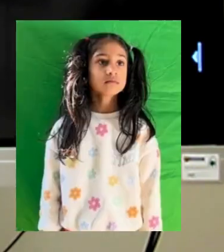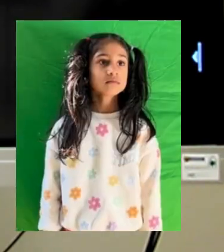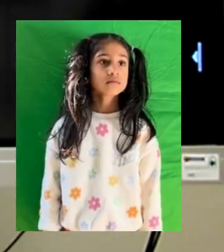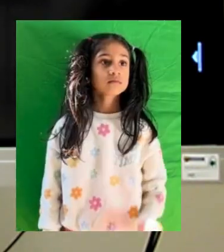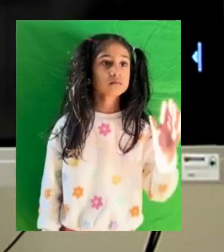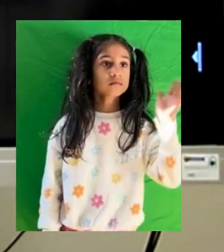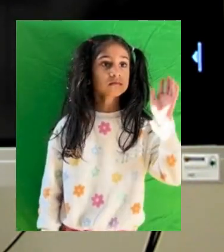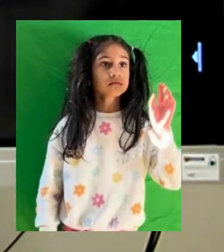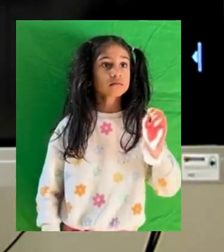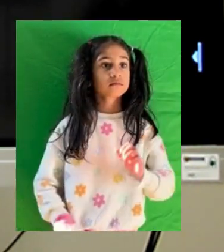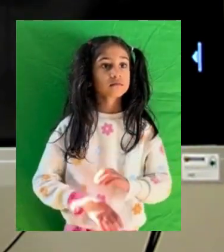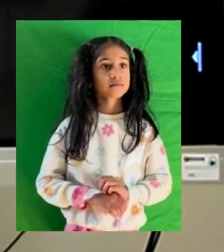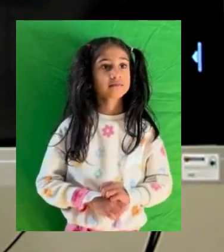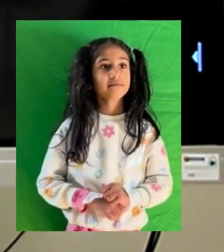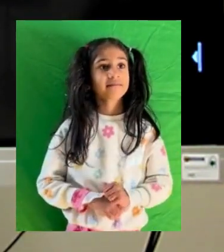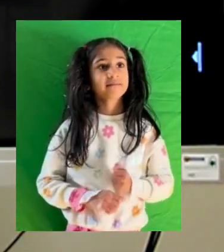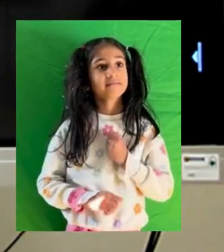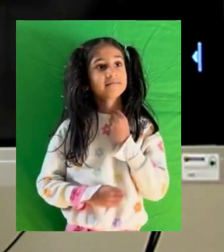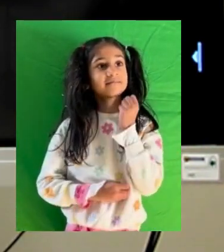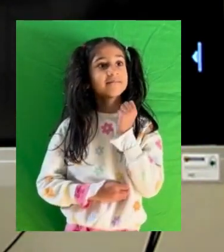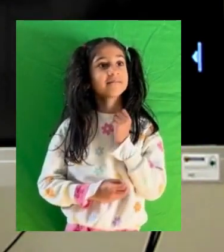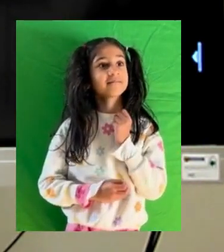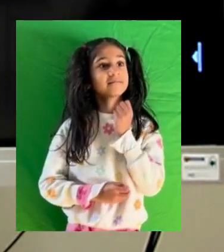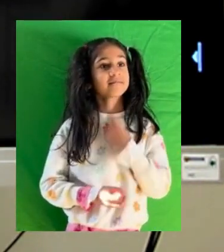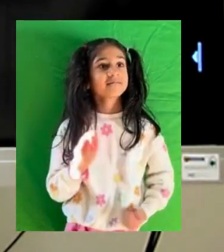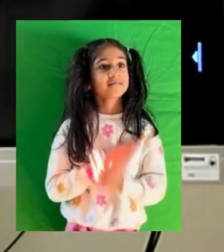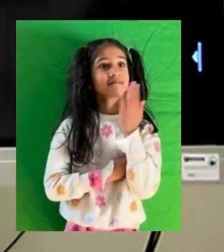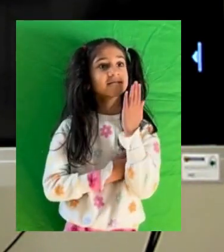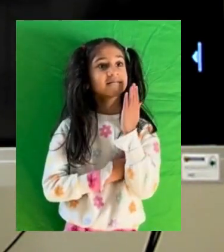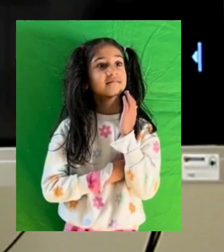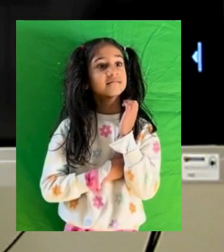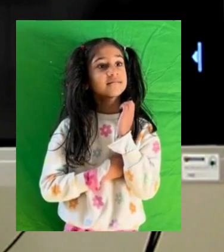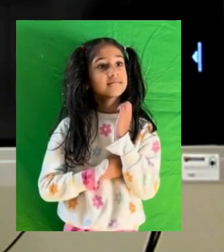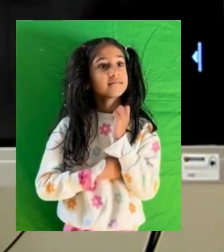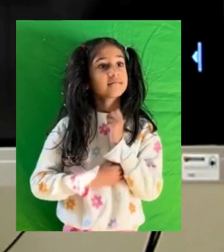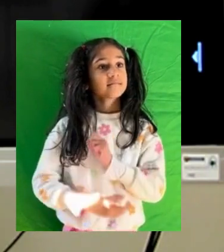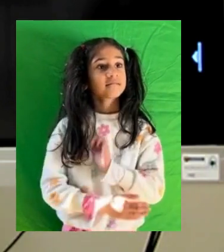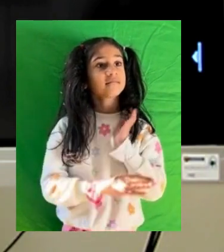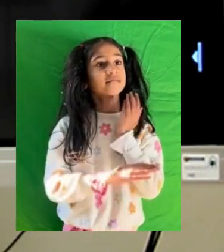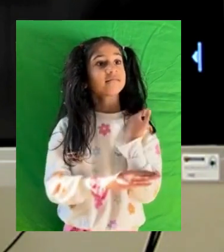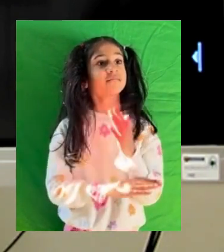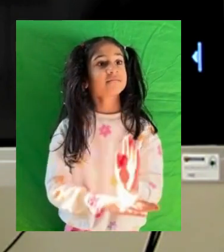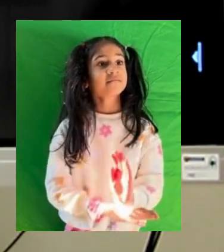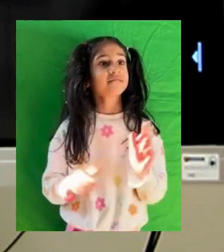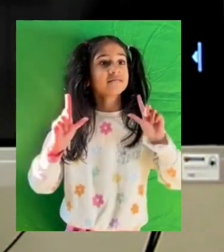Kaixo lagunok, egunon, ongi etorri gaurko telebista jaiera.